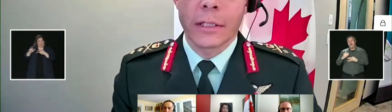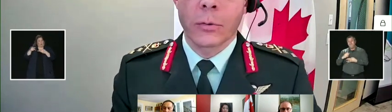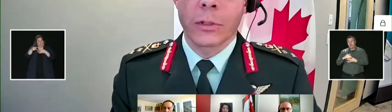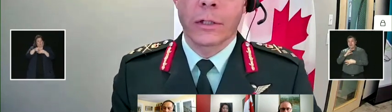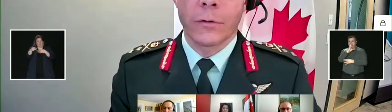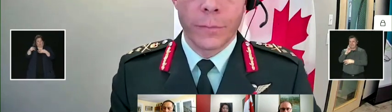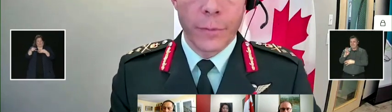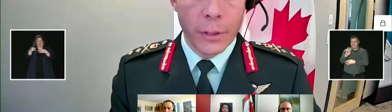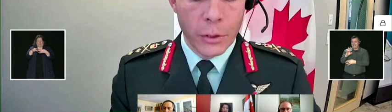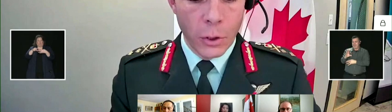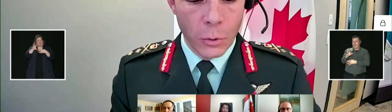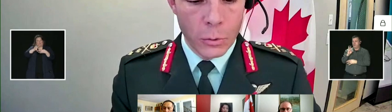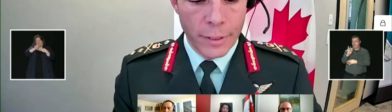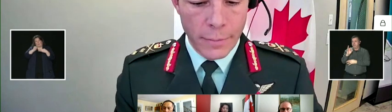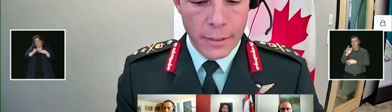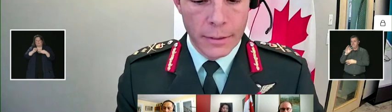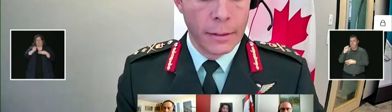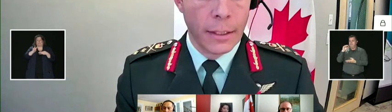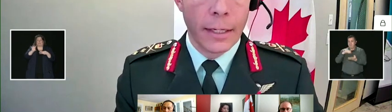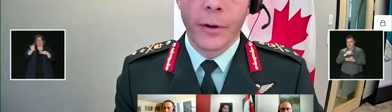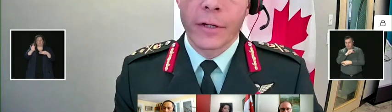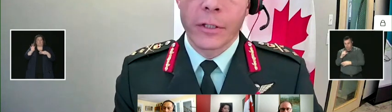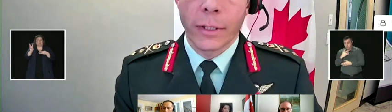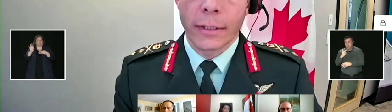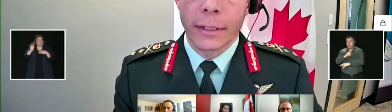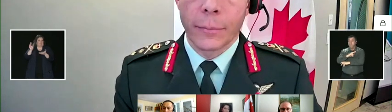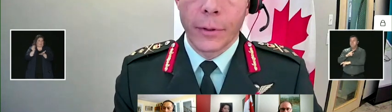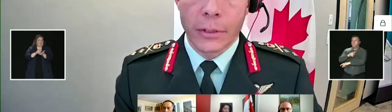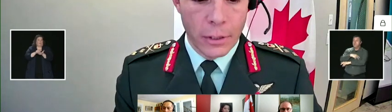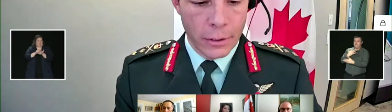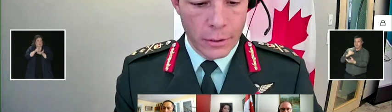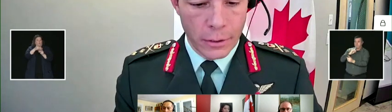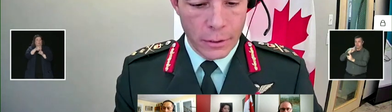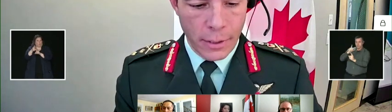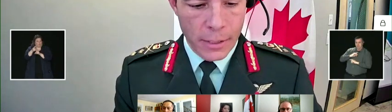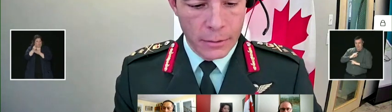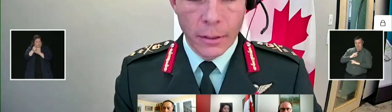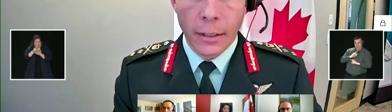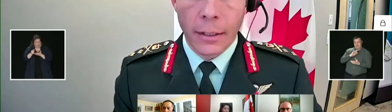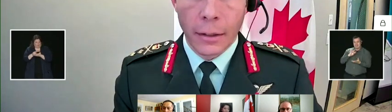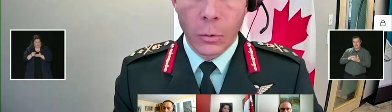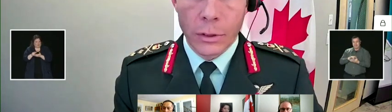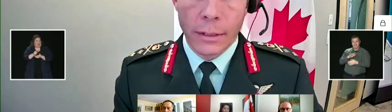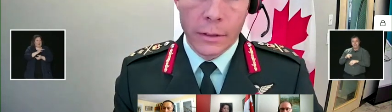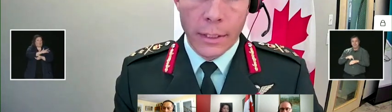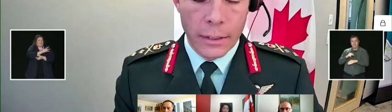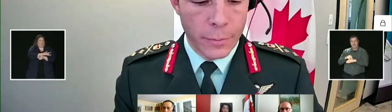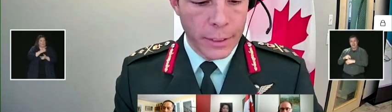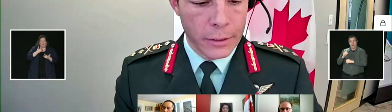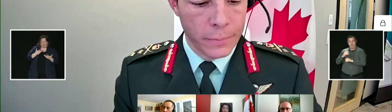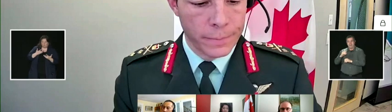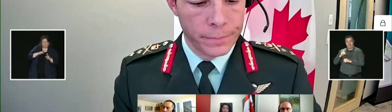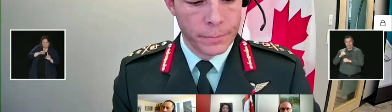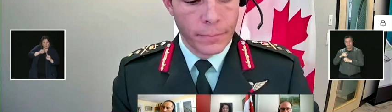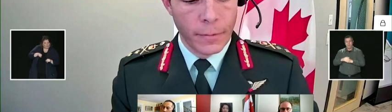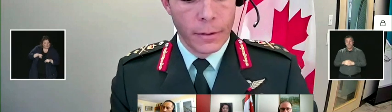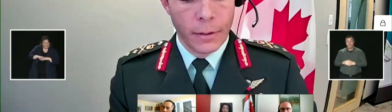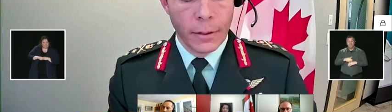environ 769 000 doses par semaine, et les provinces sont en train de passer leurs commandes au Centre national des